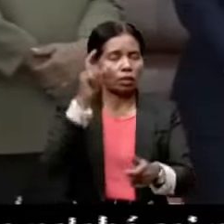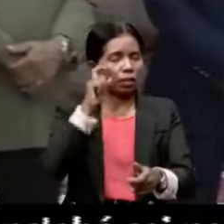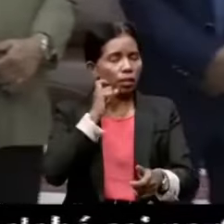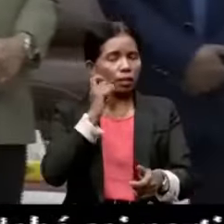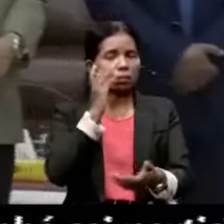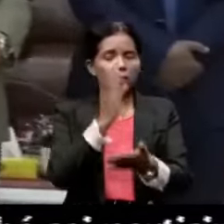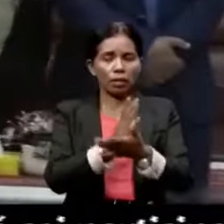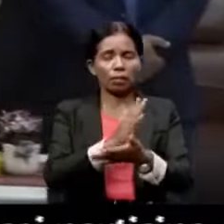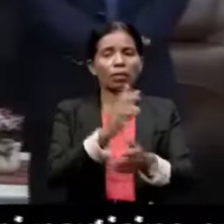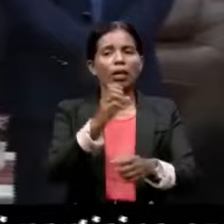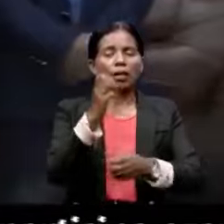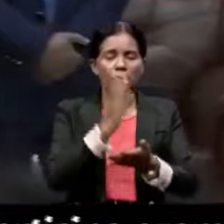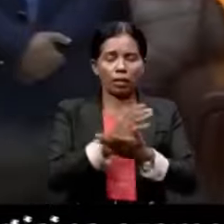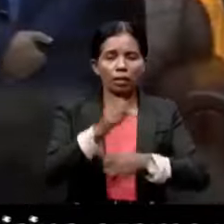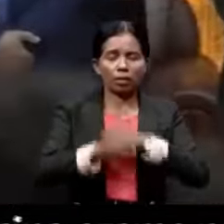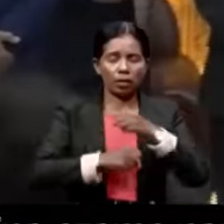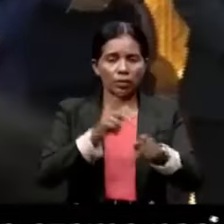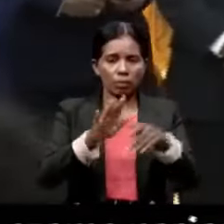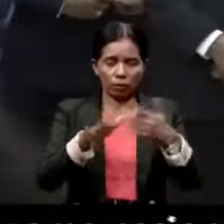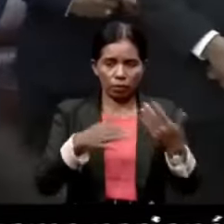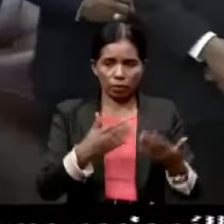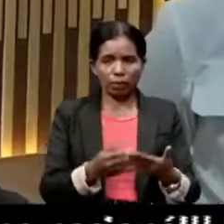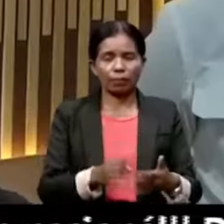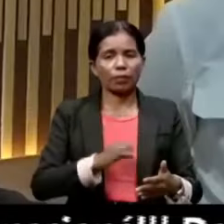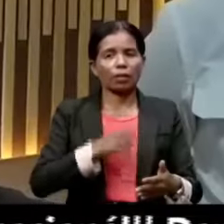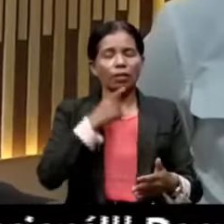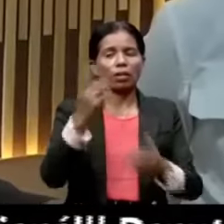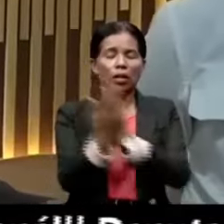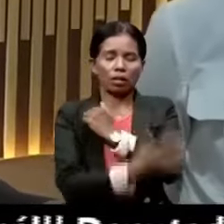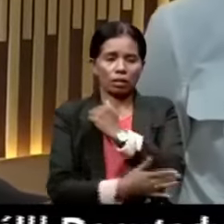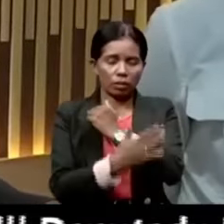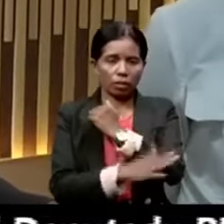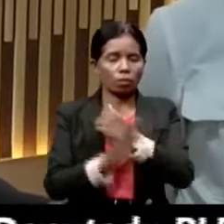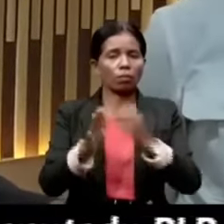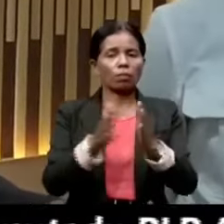hakotu sofrementu povu nian. Bele lamentrit kata gerai bobozerni,